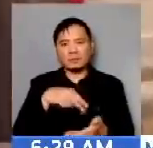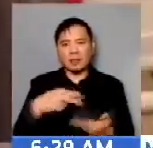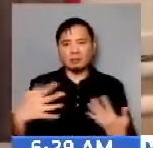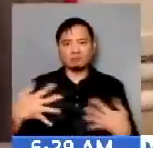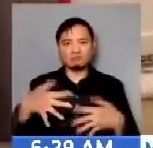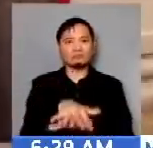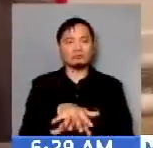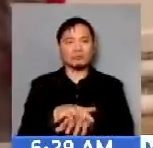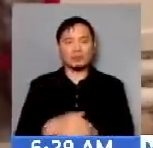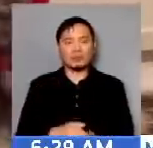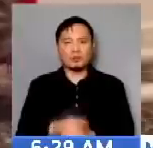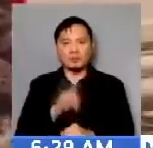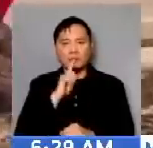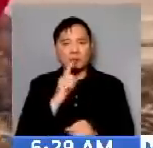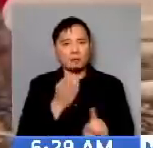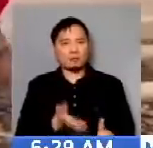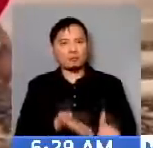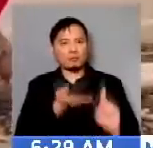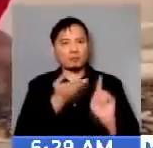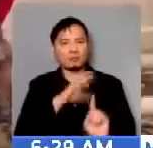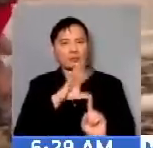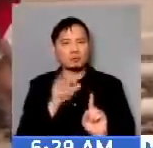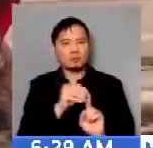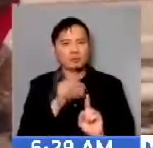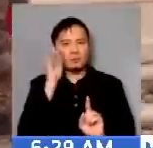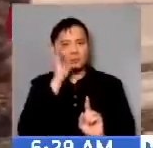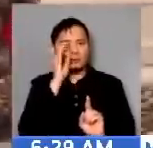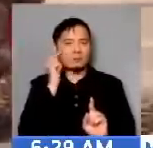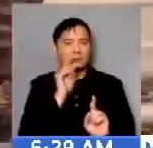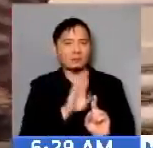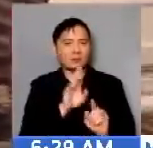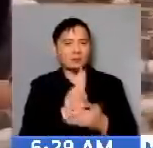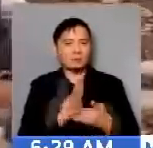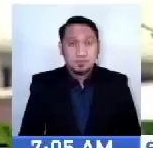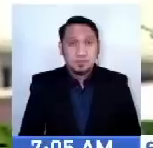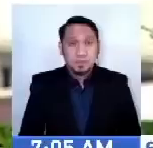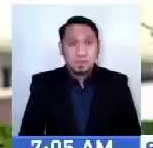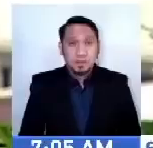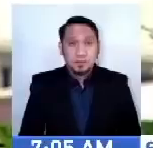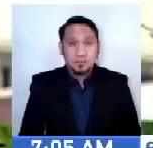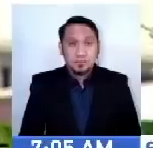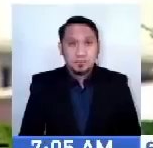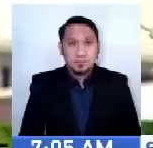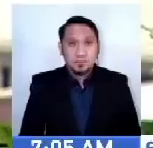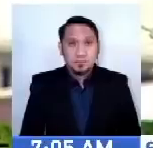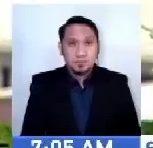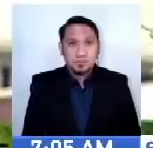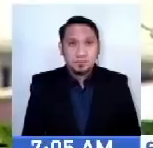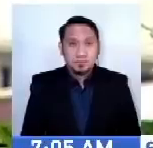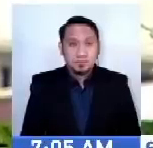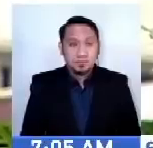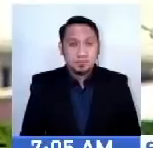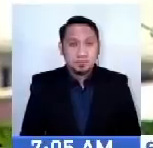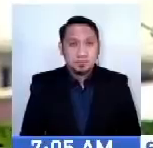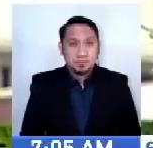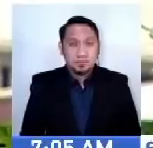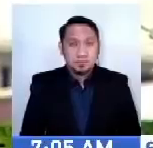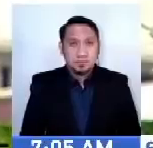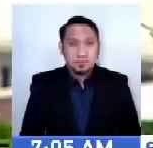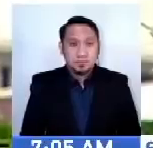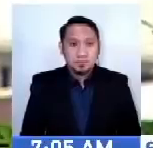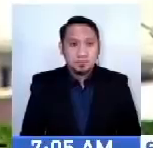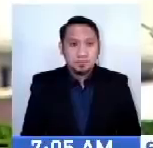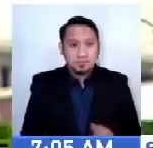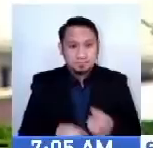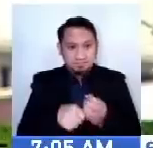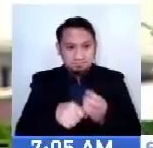ang kulturang Pinoy sa kanilang universidad. Kinakaw na isang lalaki gamit ang baseball